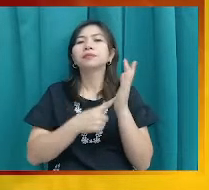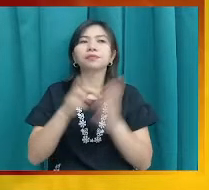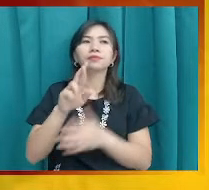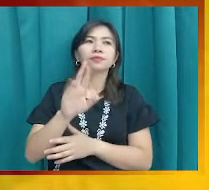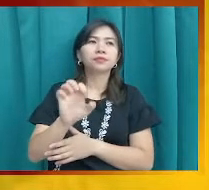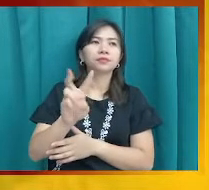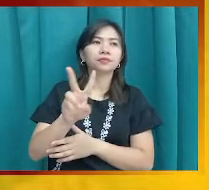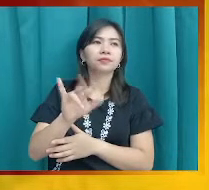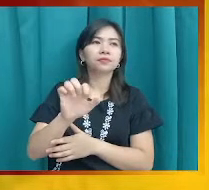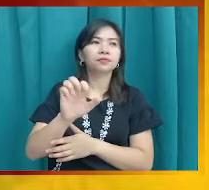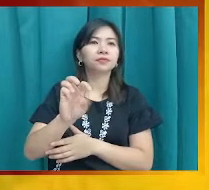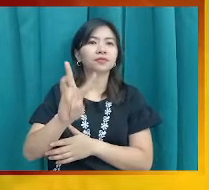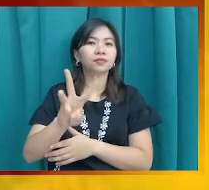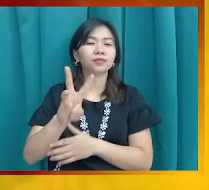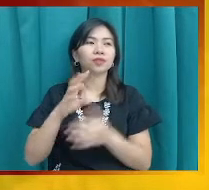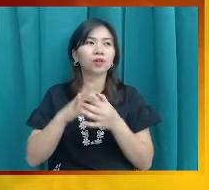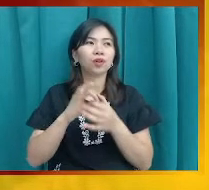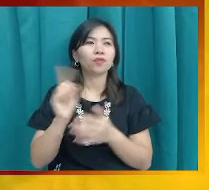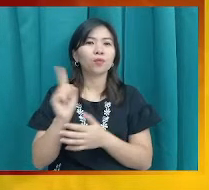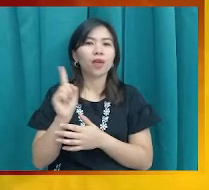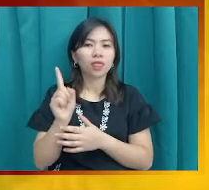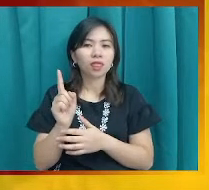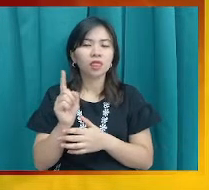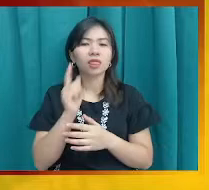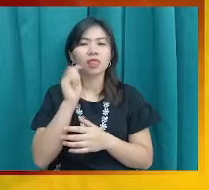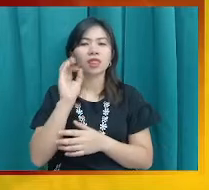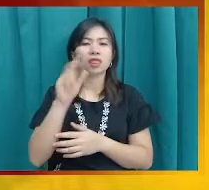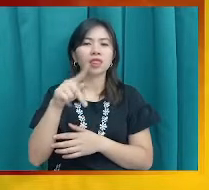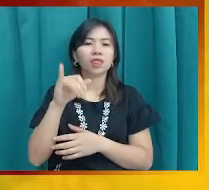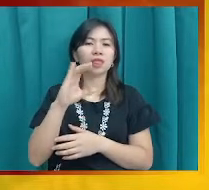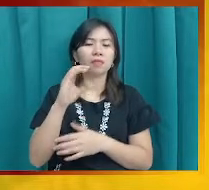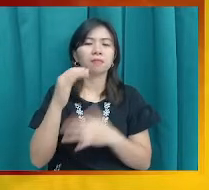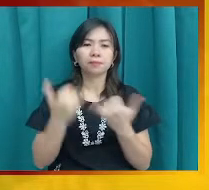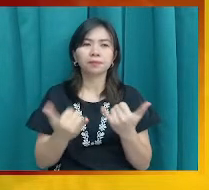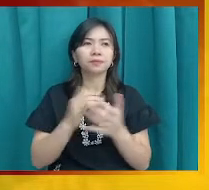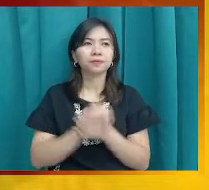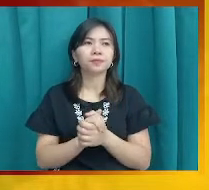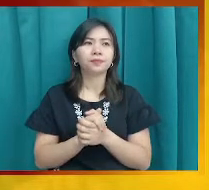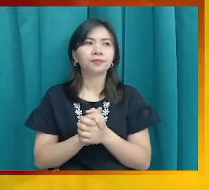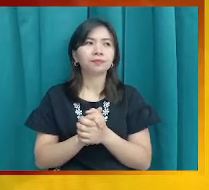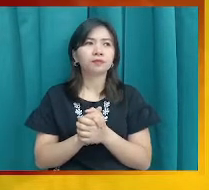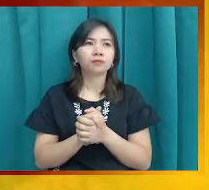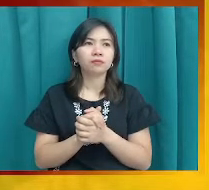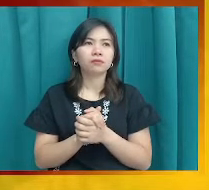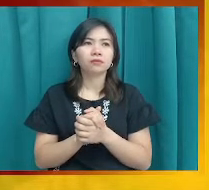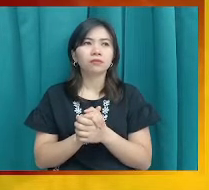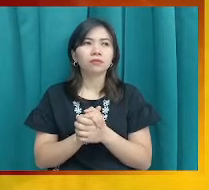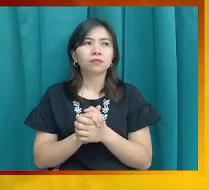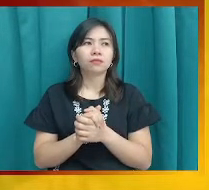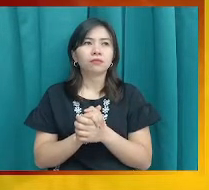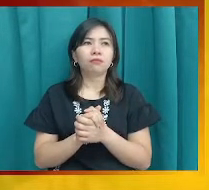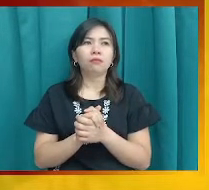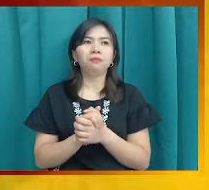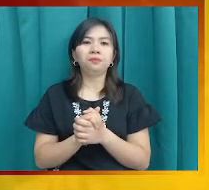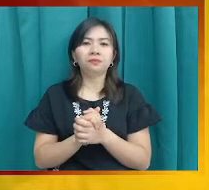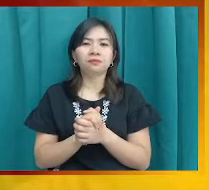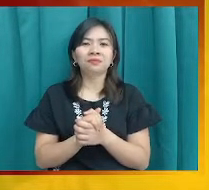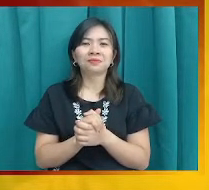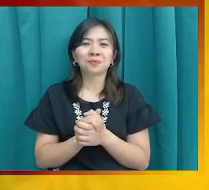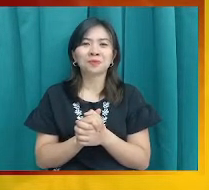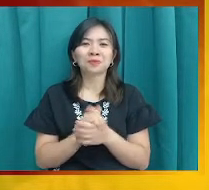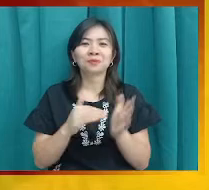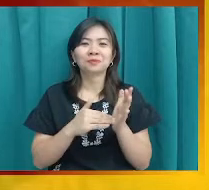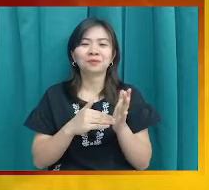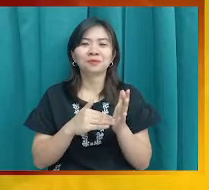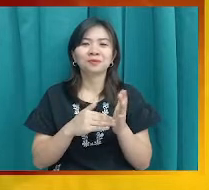Papatakamin natin kayo. Papatakamin. Hindi, last na review na doon sa mga nadati natin. Ano lang, papyawan mo lang. Kung ano yung mga napag-usapan natin niya.